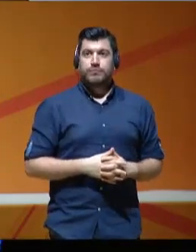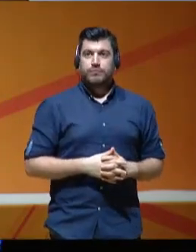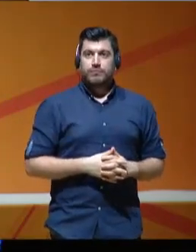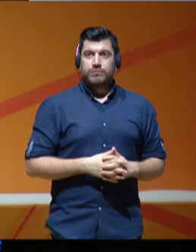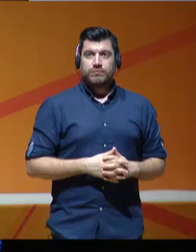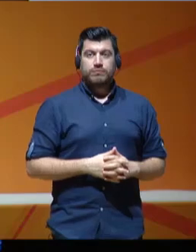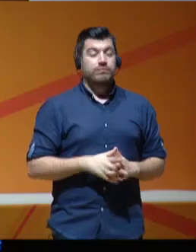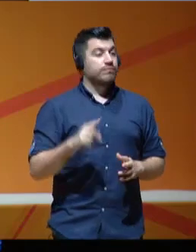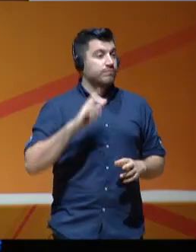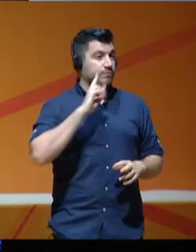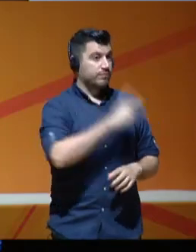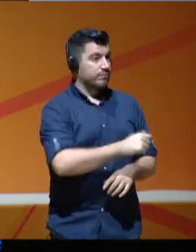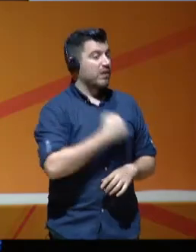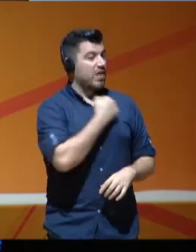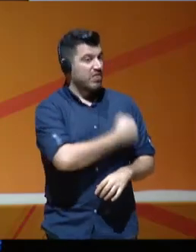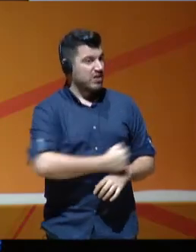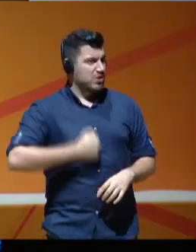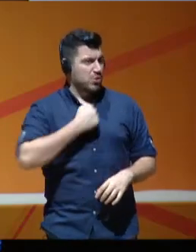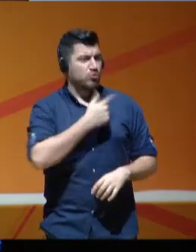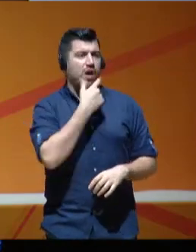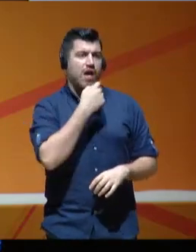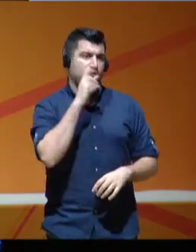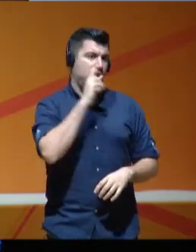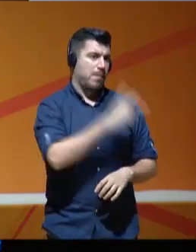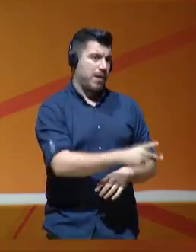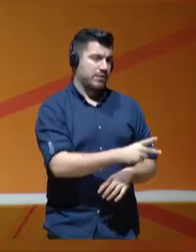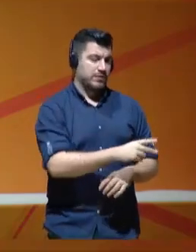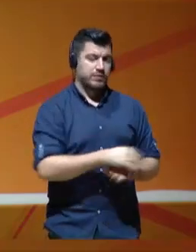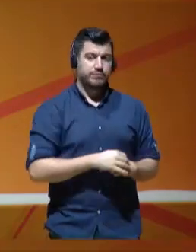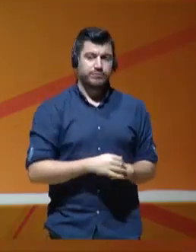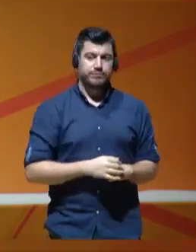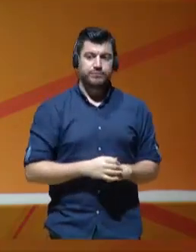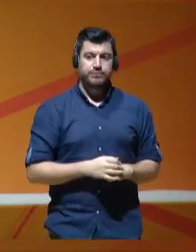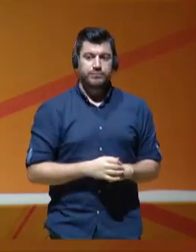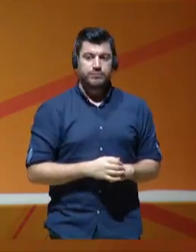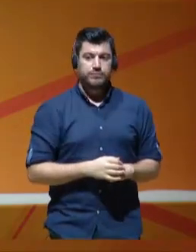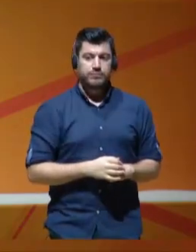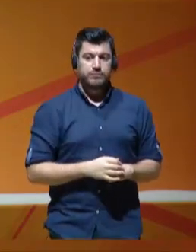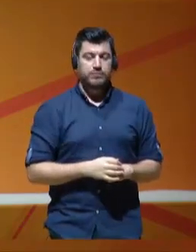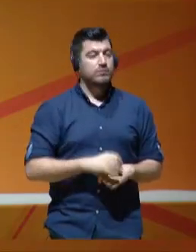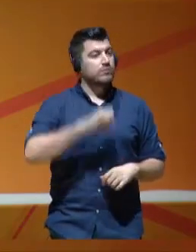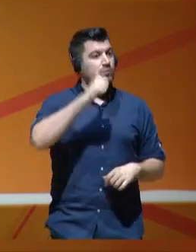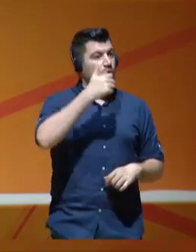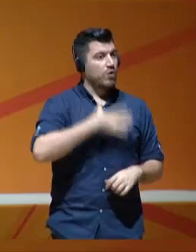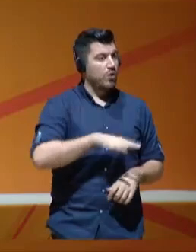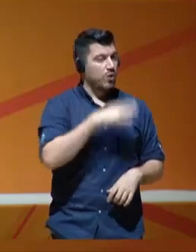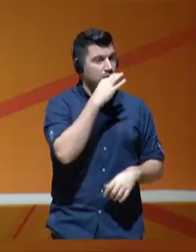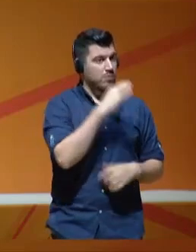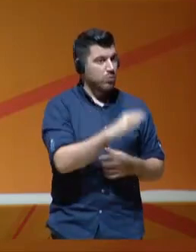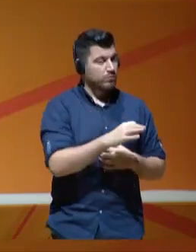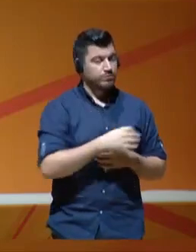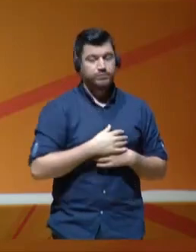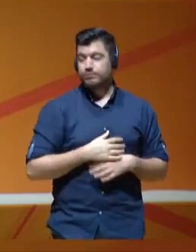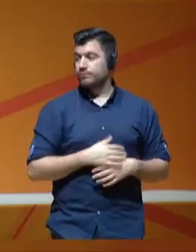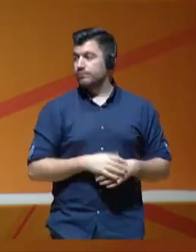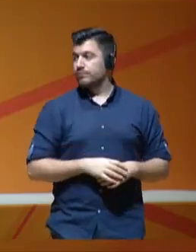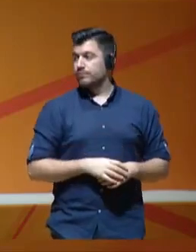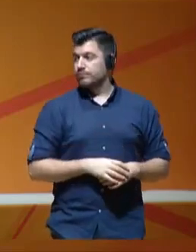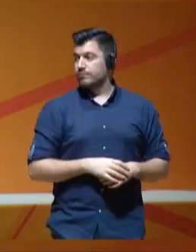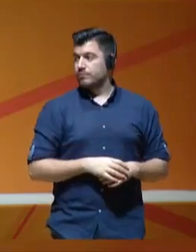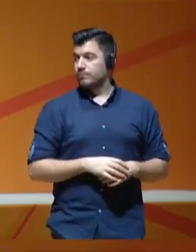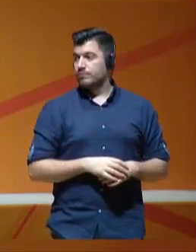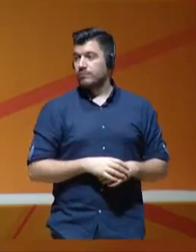Δυστυχώς είναι εύκολη εδώ το σχόλιο και να με συμπαθάτε. Πρώτον λέω ότι καλοδέχομαι αυτή την